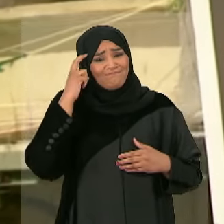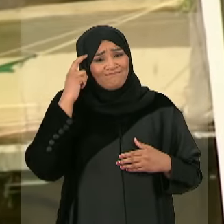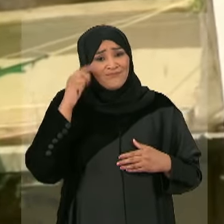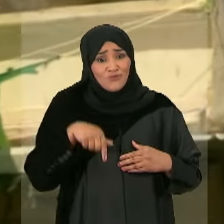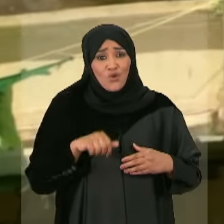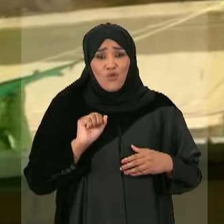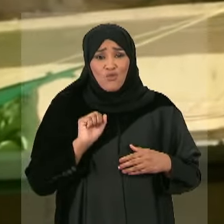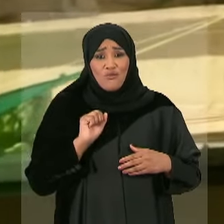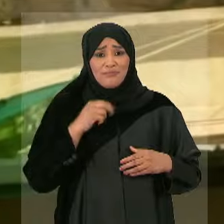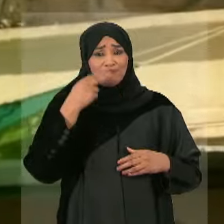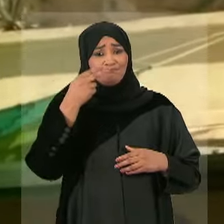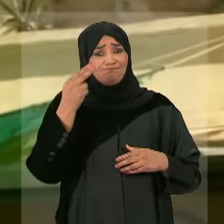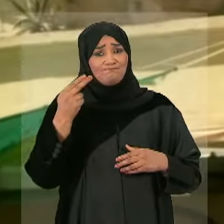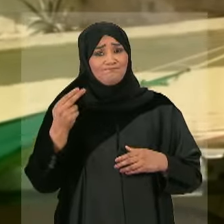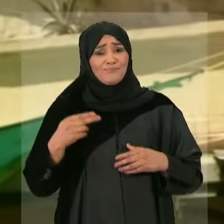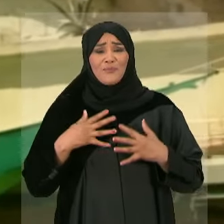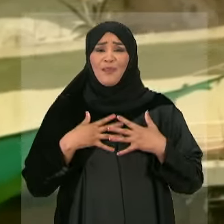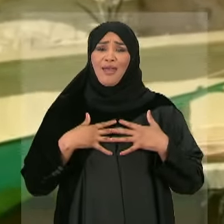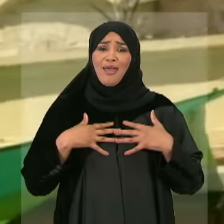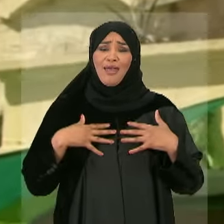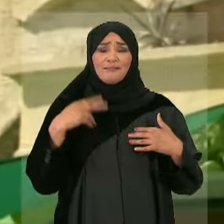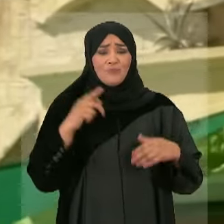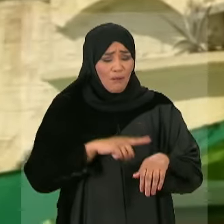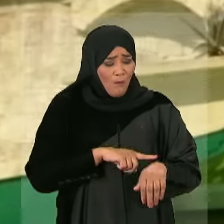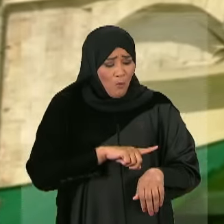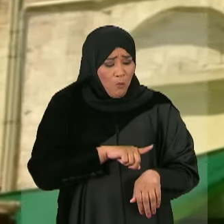حسيتش بالوقت كيف مرق علي.